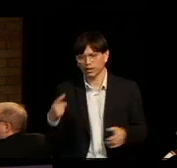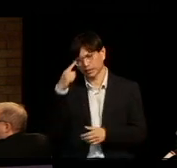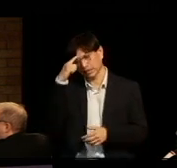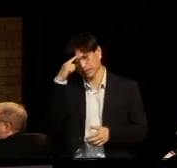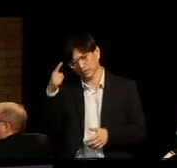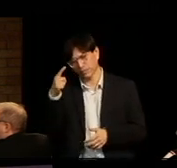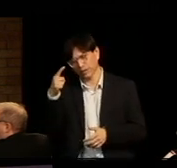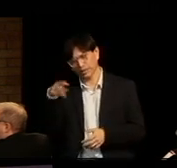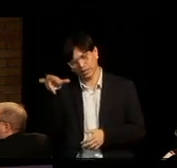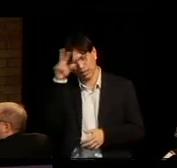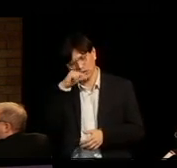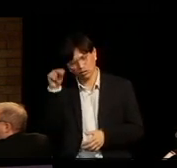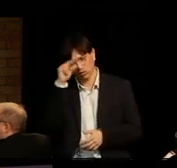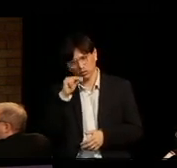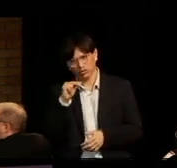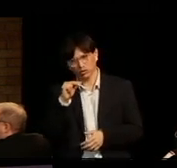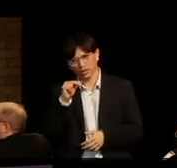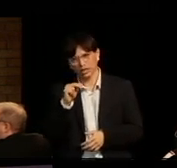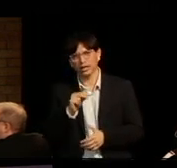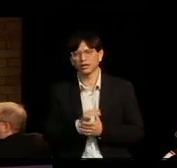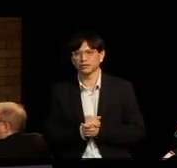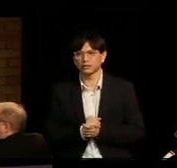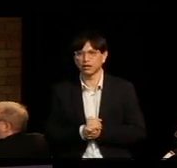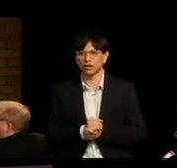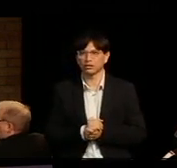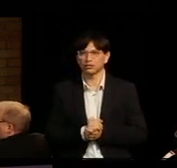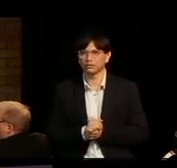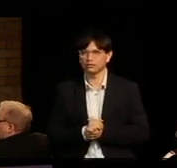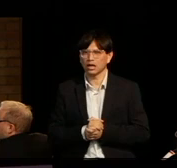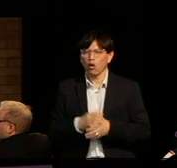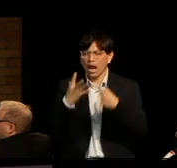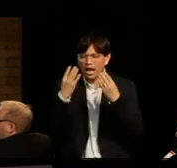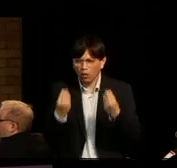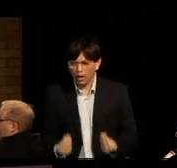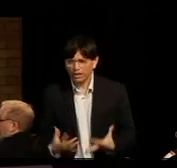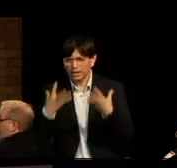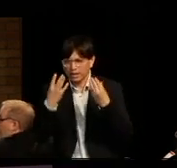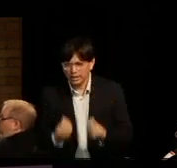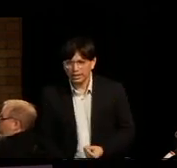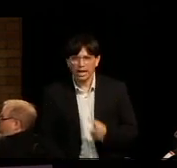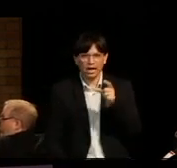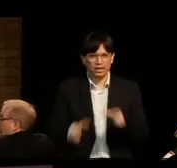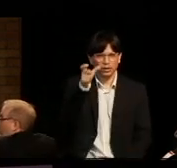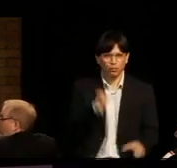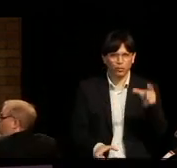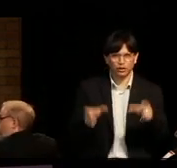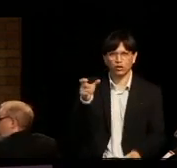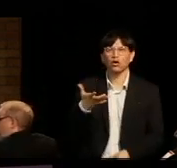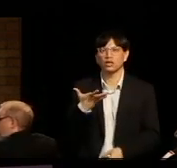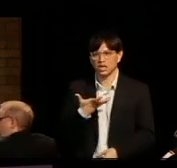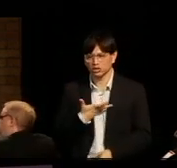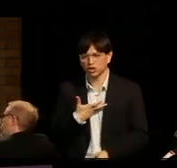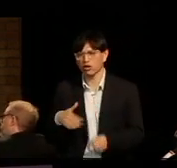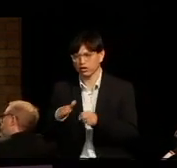riconoscere e apprezzare quella quel tipo quella quantità di partecipazione che che una famiglia può